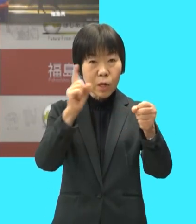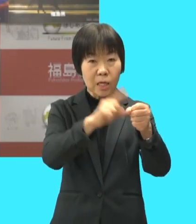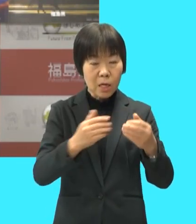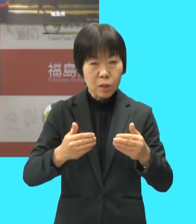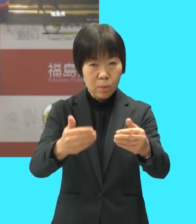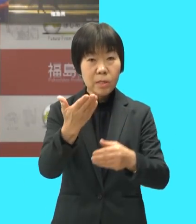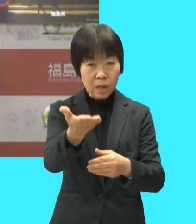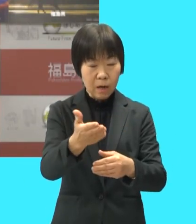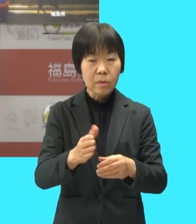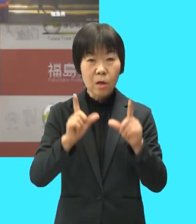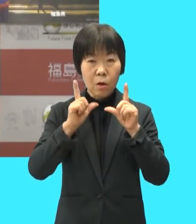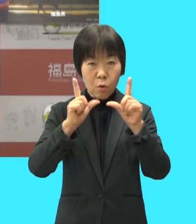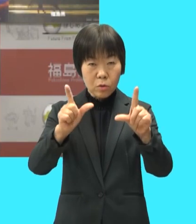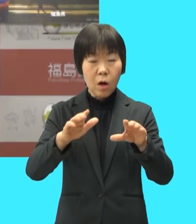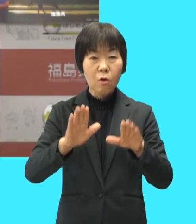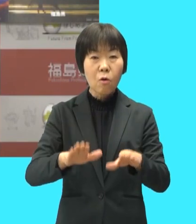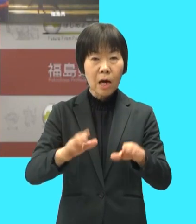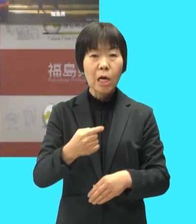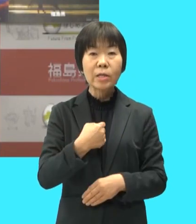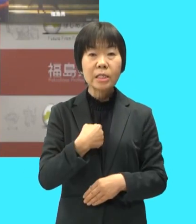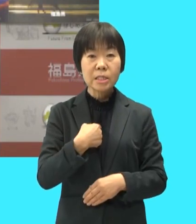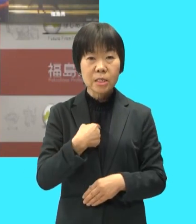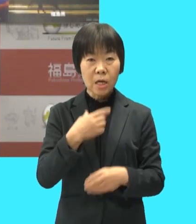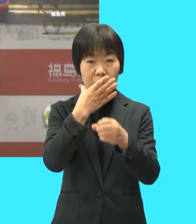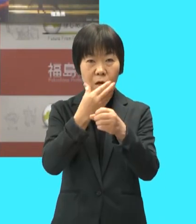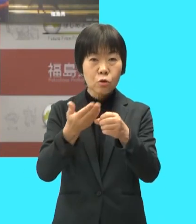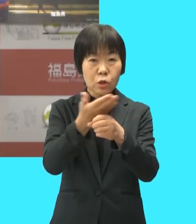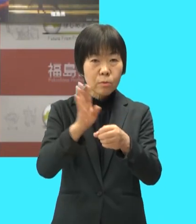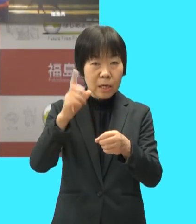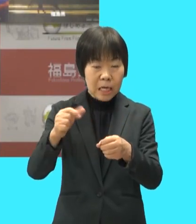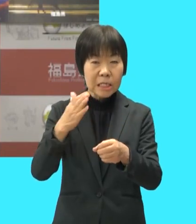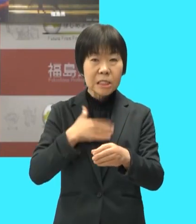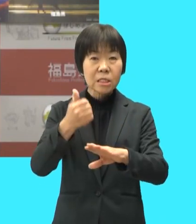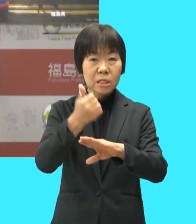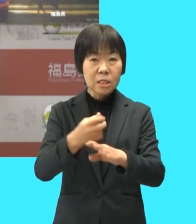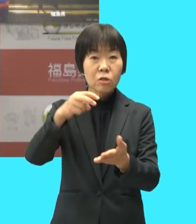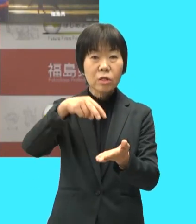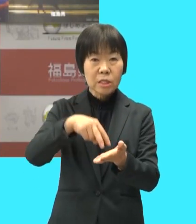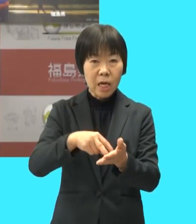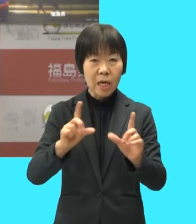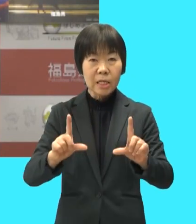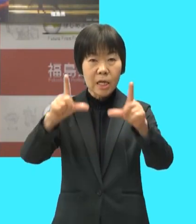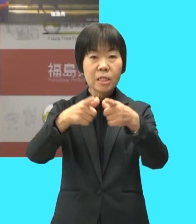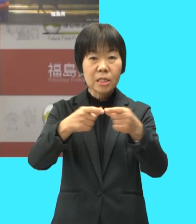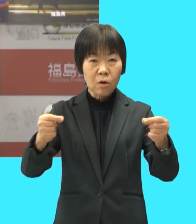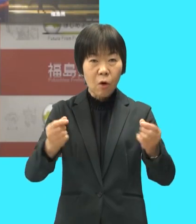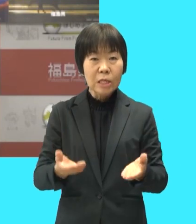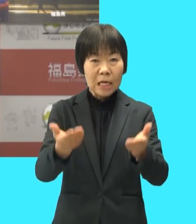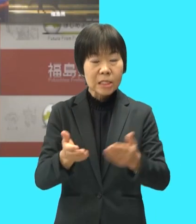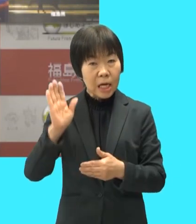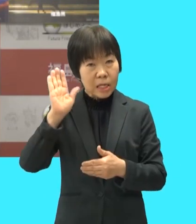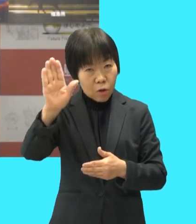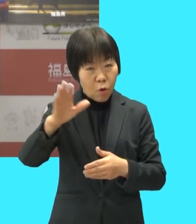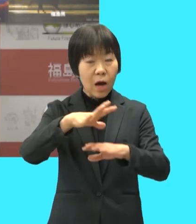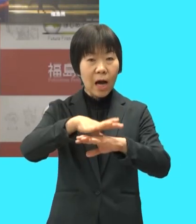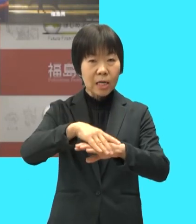やはり今回私自身が福島県知事として東日本大震災以降初めて訪